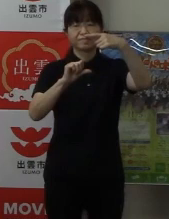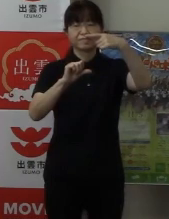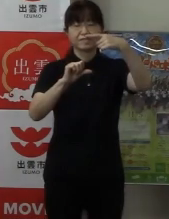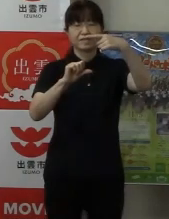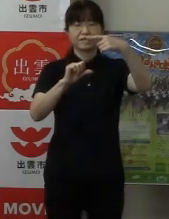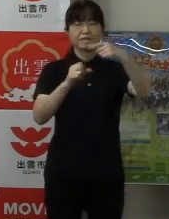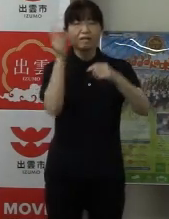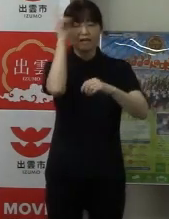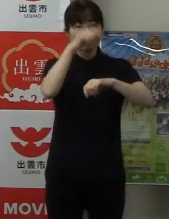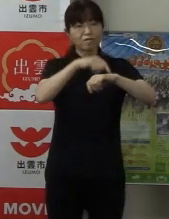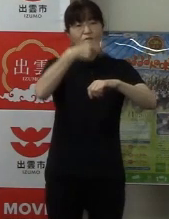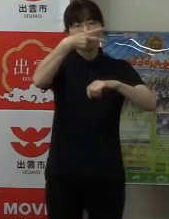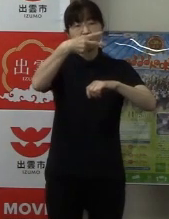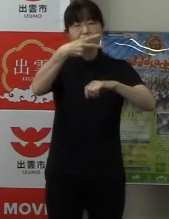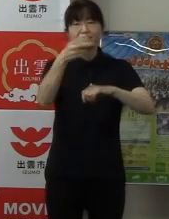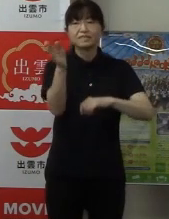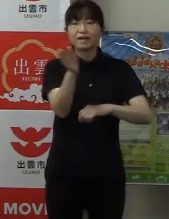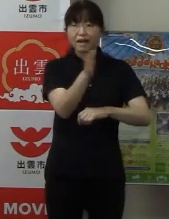14時から